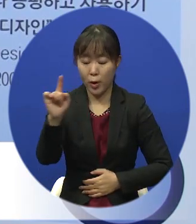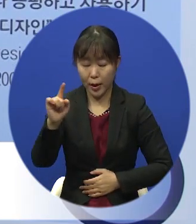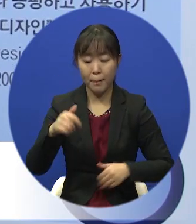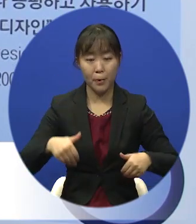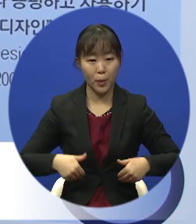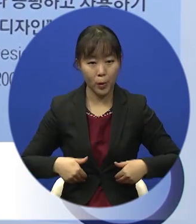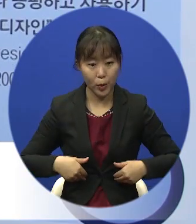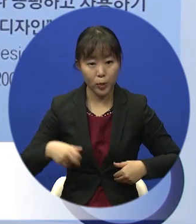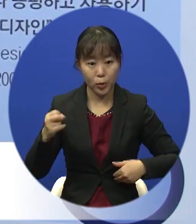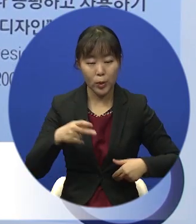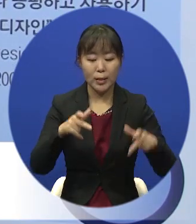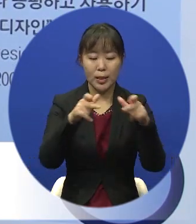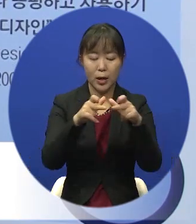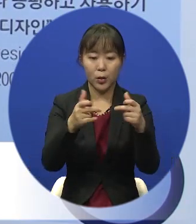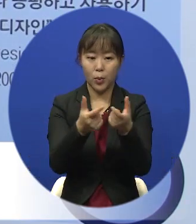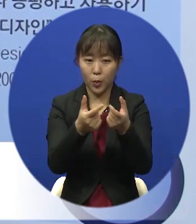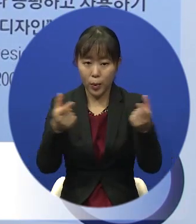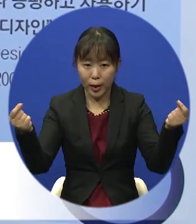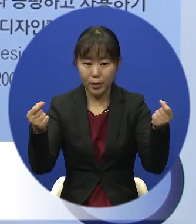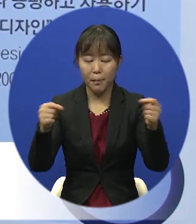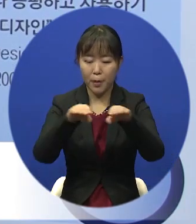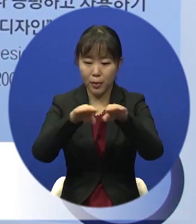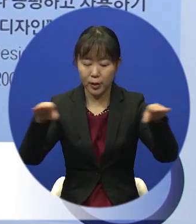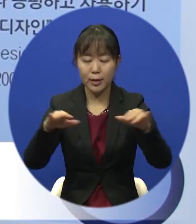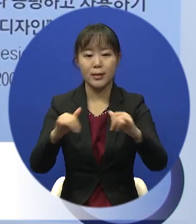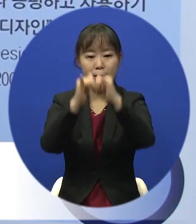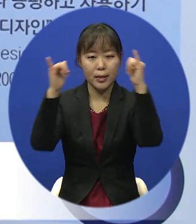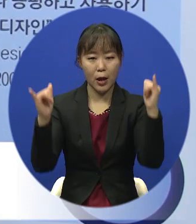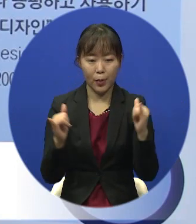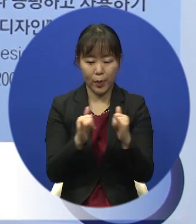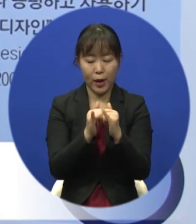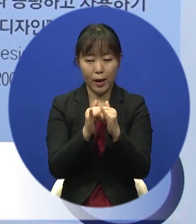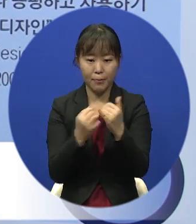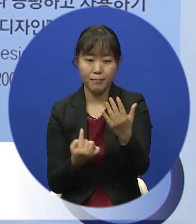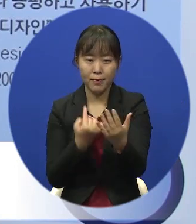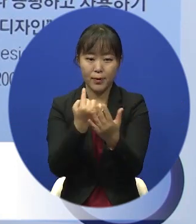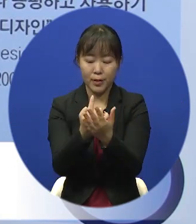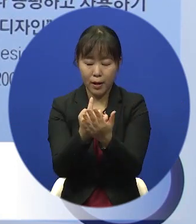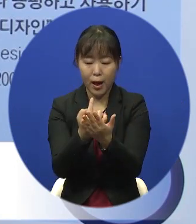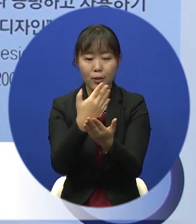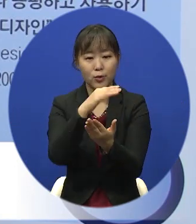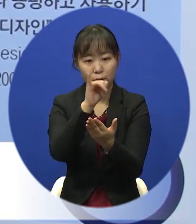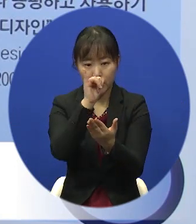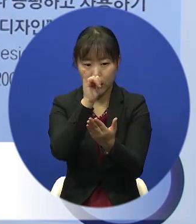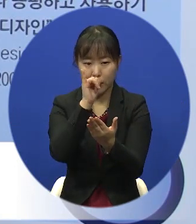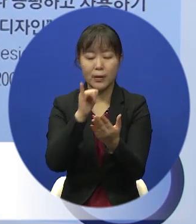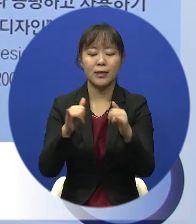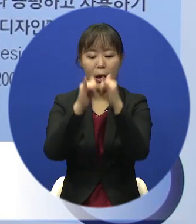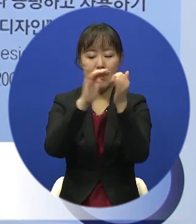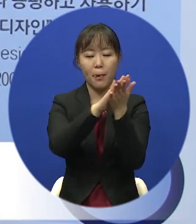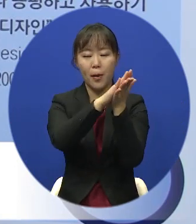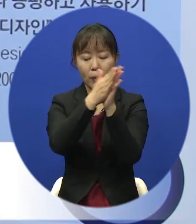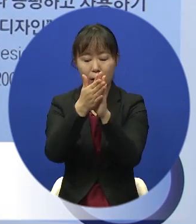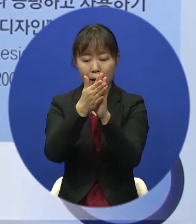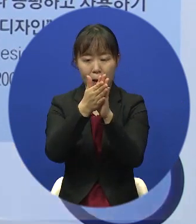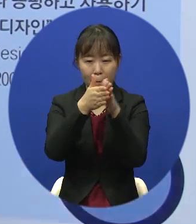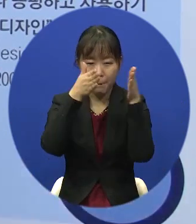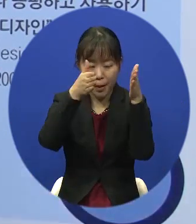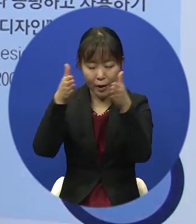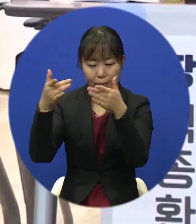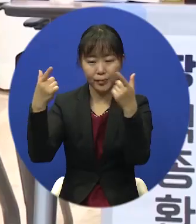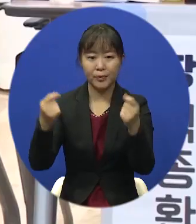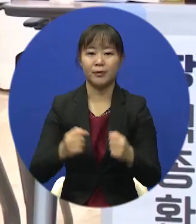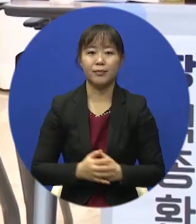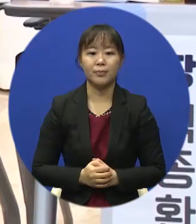필요성이고 장애인이 동등한, 평등한 사회 구성으로 참여할 수 있도록 하는 사회 변화의 방향이라고